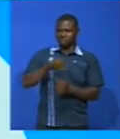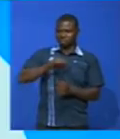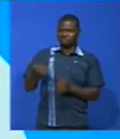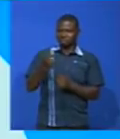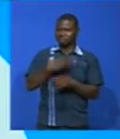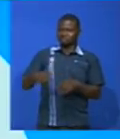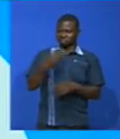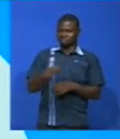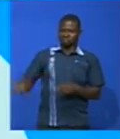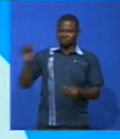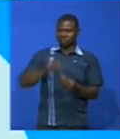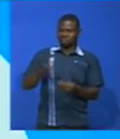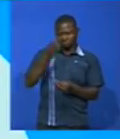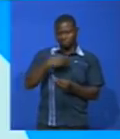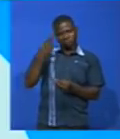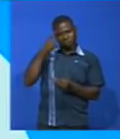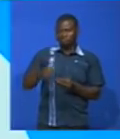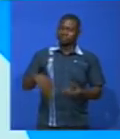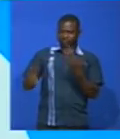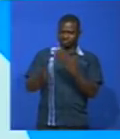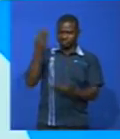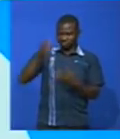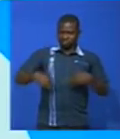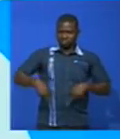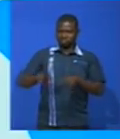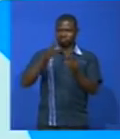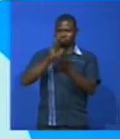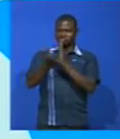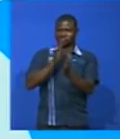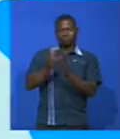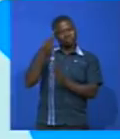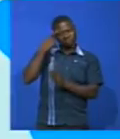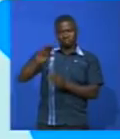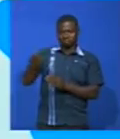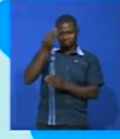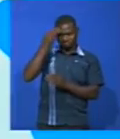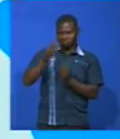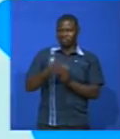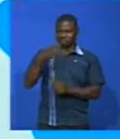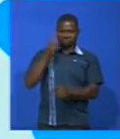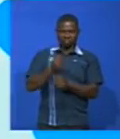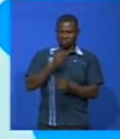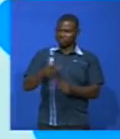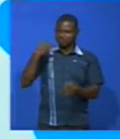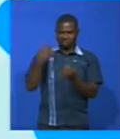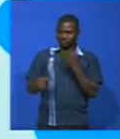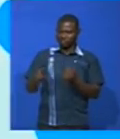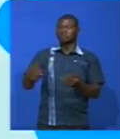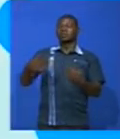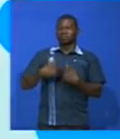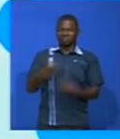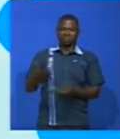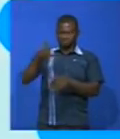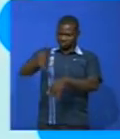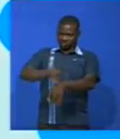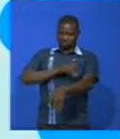le trafic sur la principale route du Burkina. Selon le ministre Eric Bouguema, l'ouvrage ainsi terminé aura une durée de vie de plus de 100